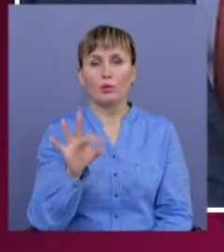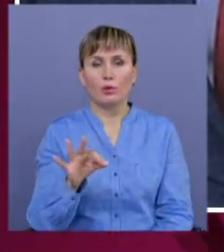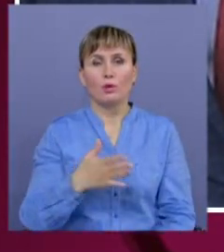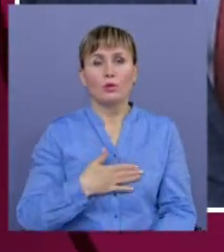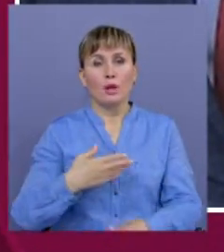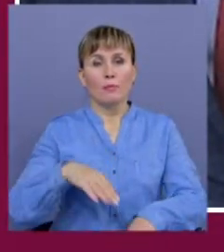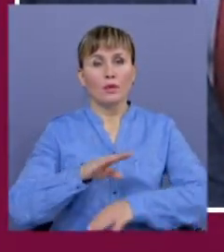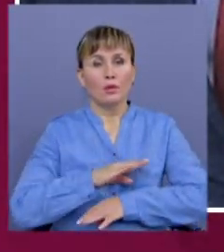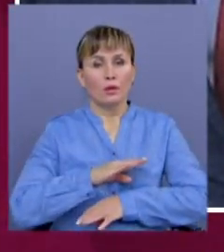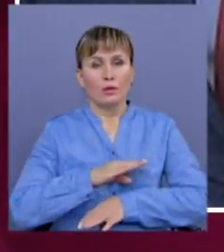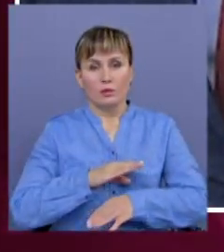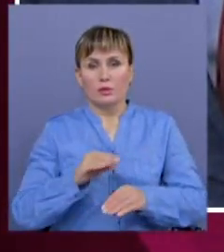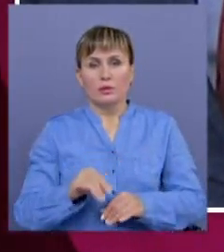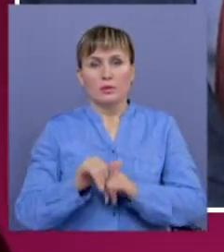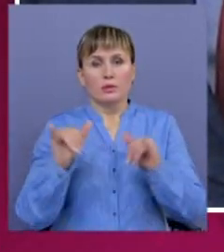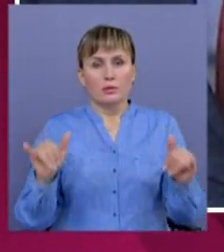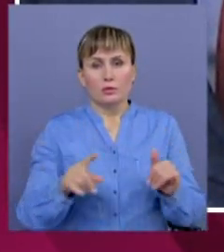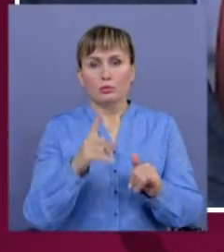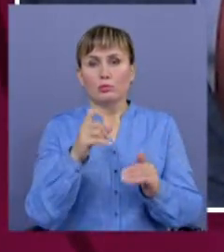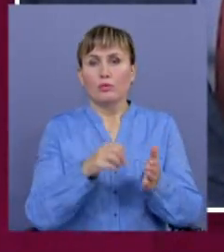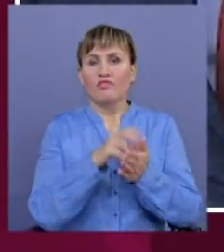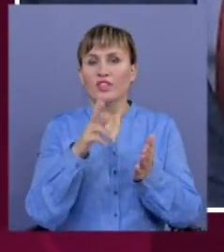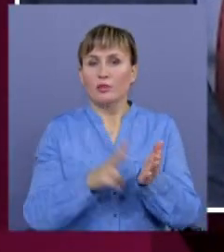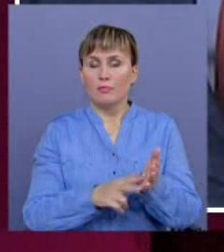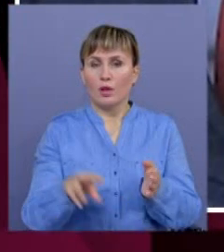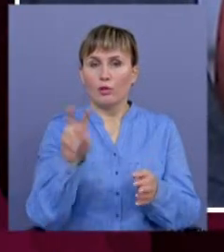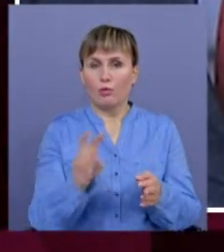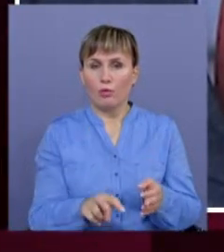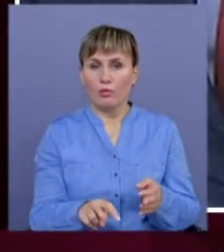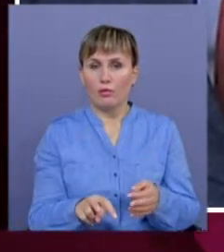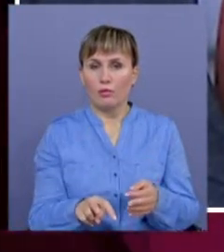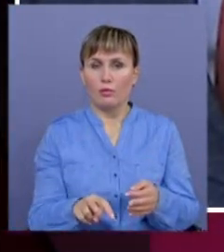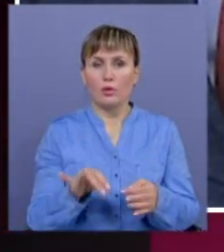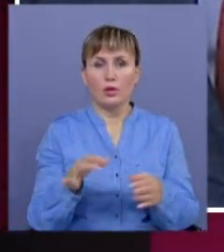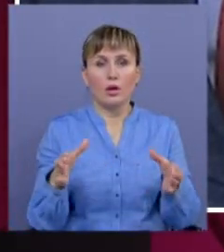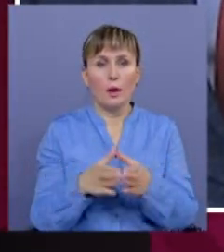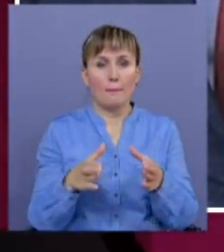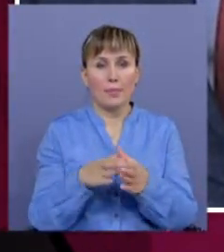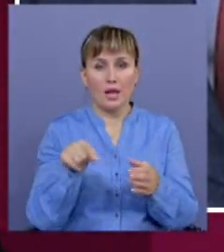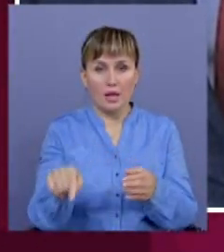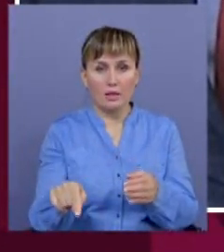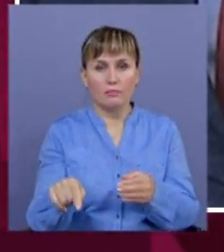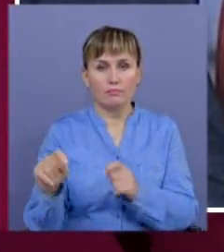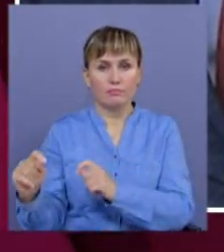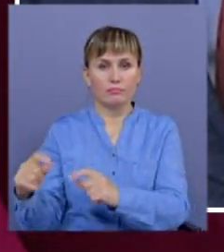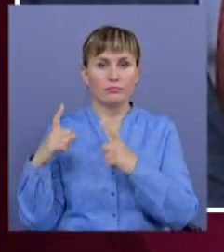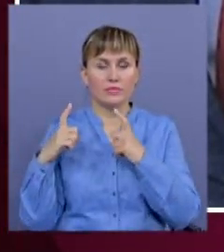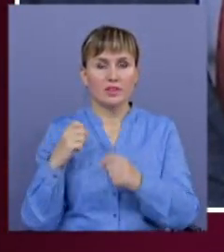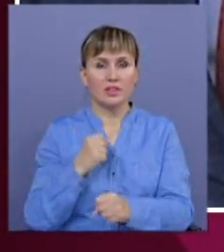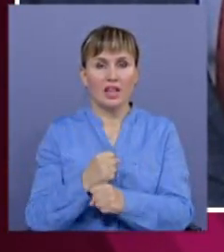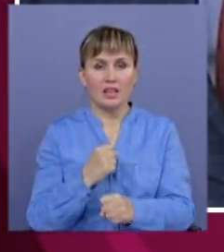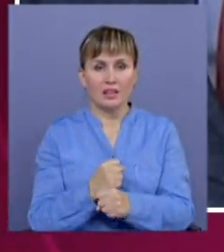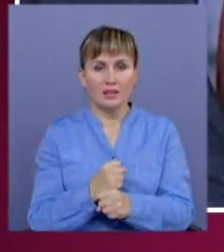нам поставку Долтагравира оригинального за $118. К сожалению, сама компания Glaxo, конечно, в ряде стран